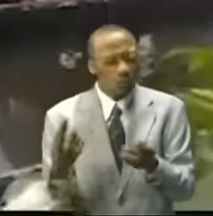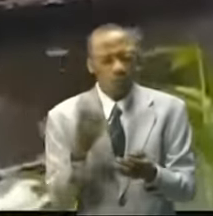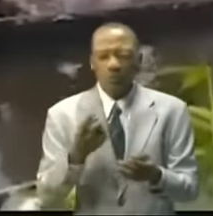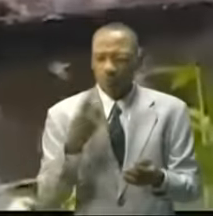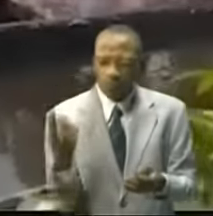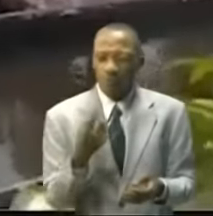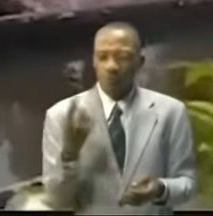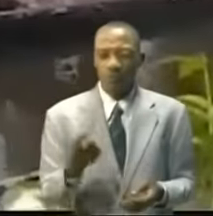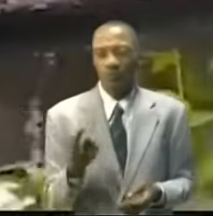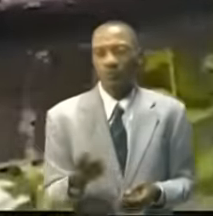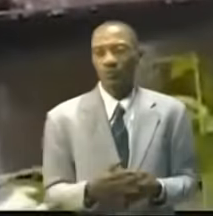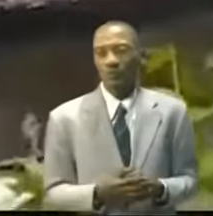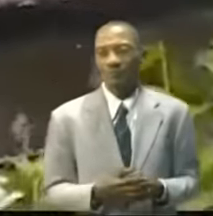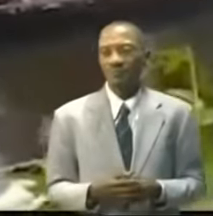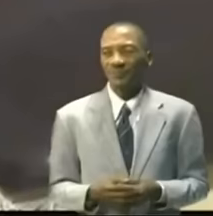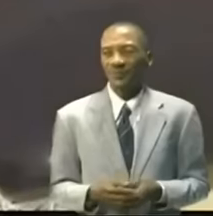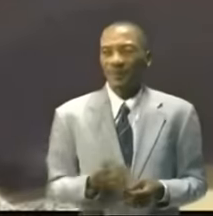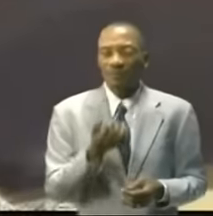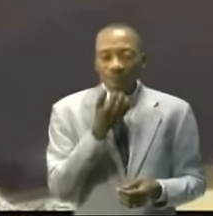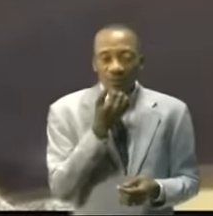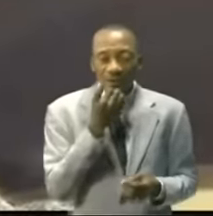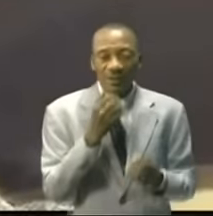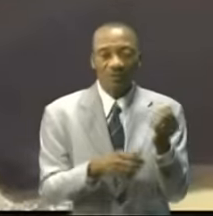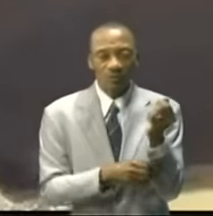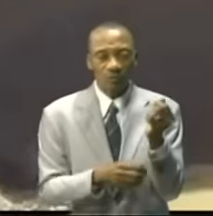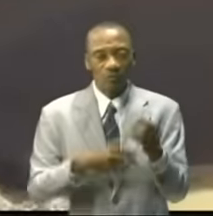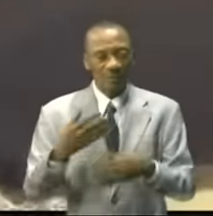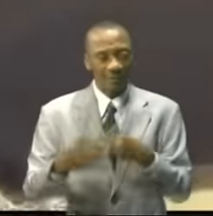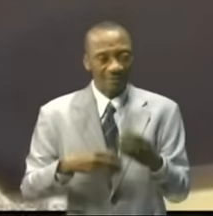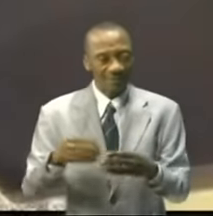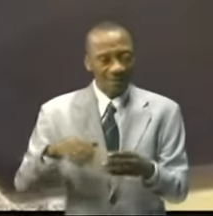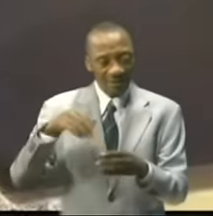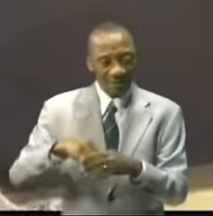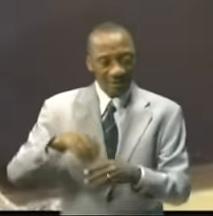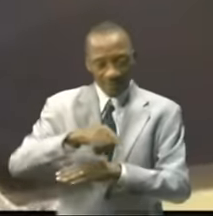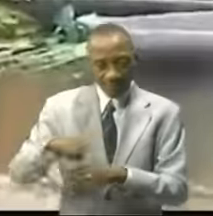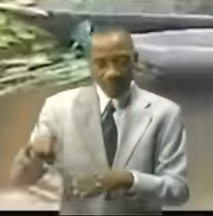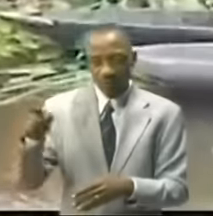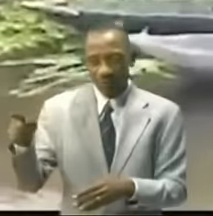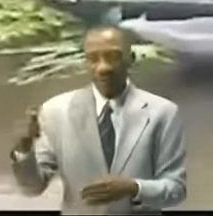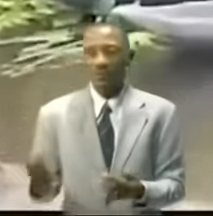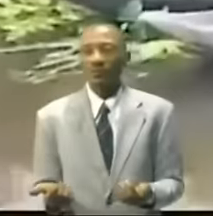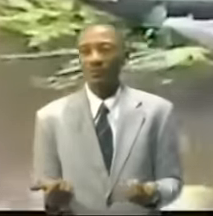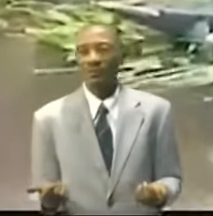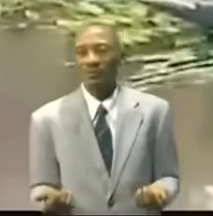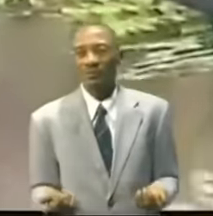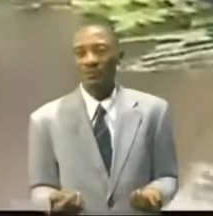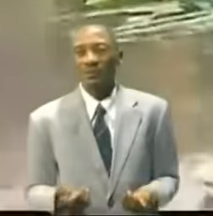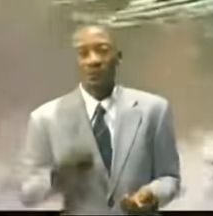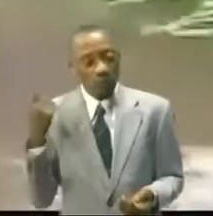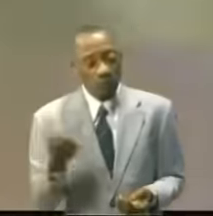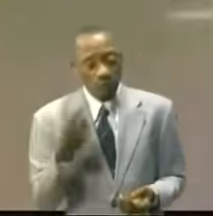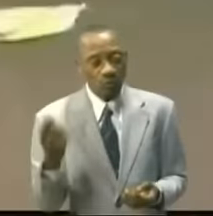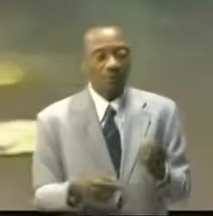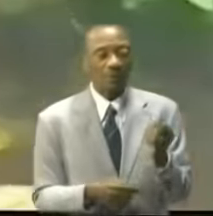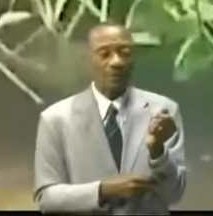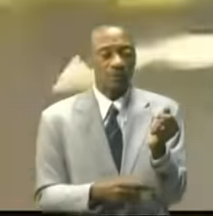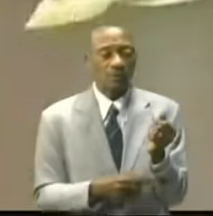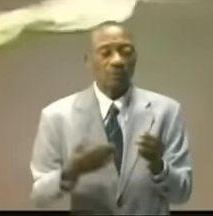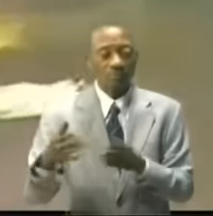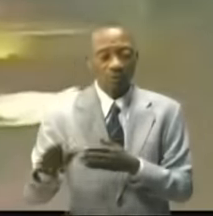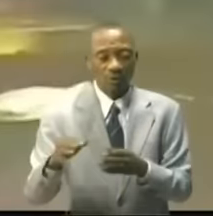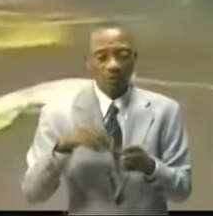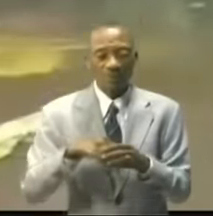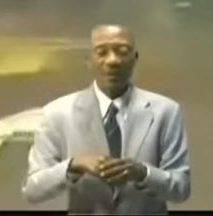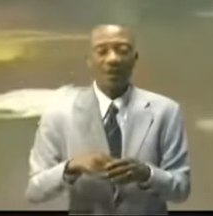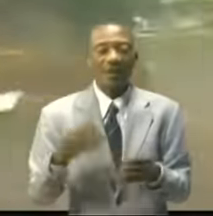sincères, fraternelles et profondes condoléances à toutes ces familles qui ont perdu le leur. Cet événement pouvait être évité. Ceci interpelle chacun